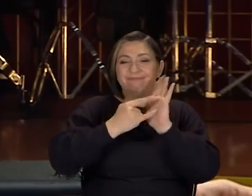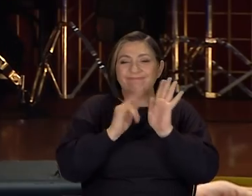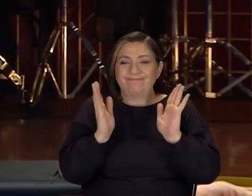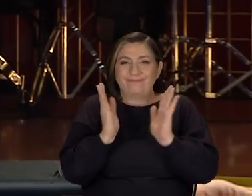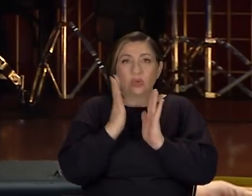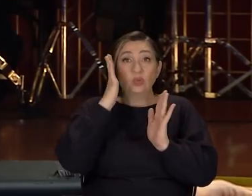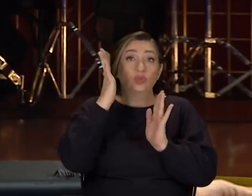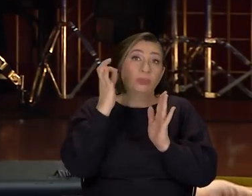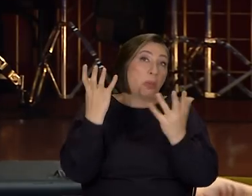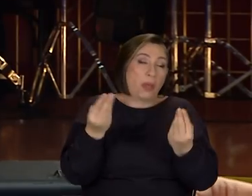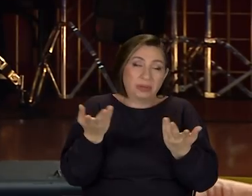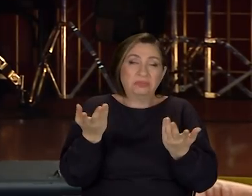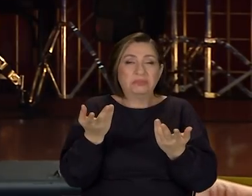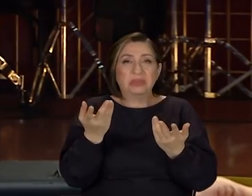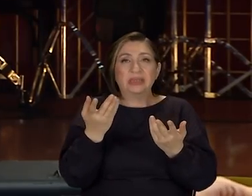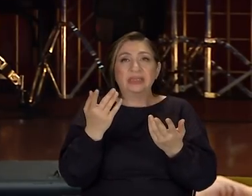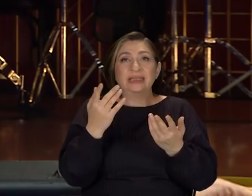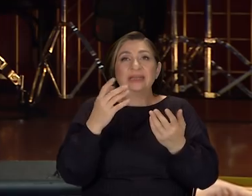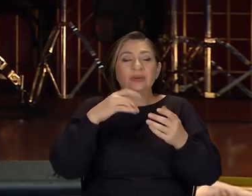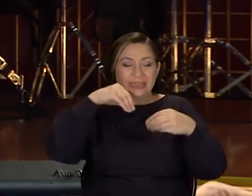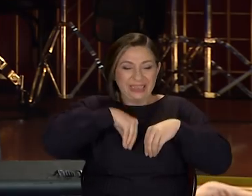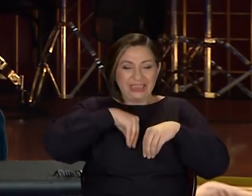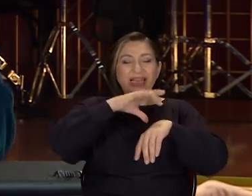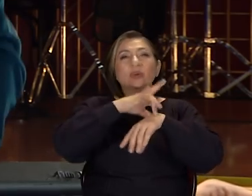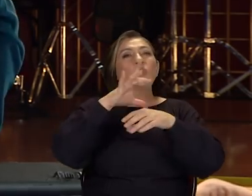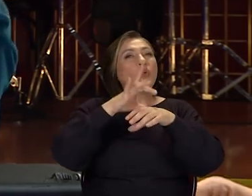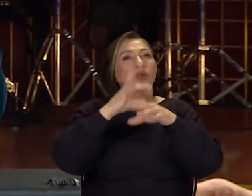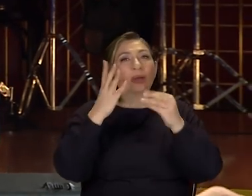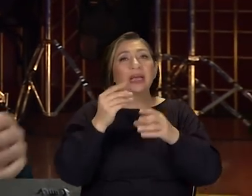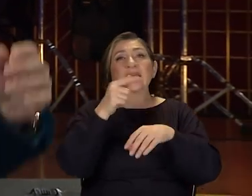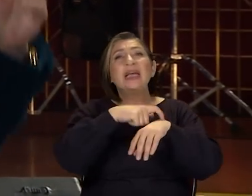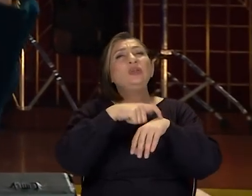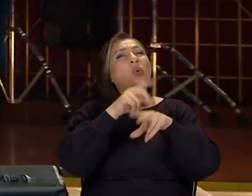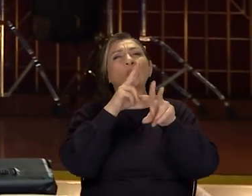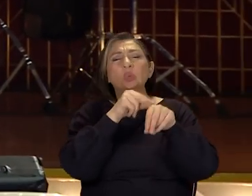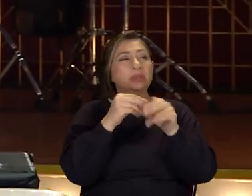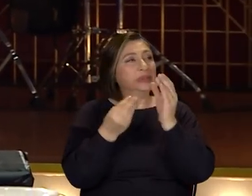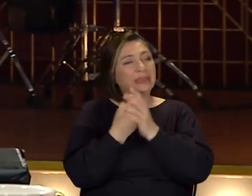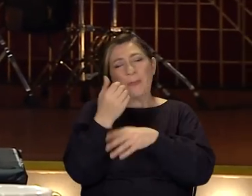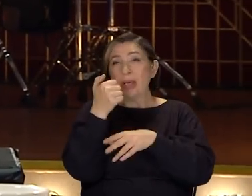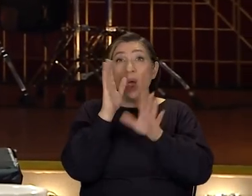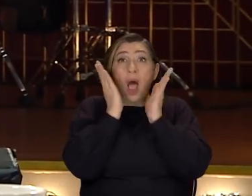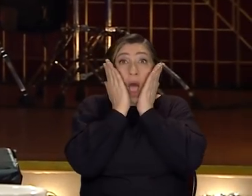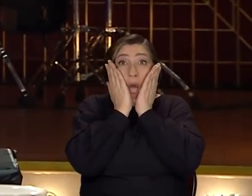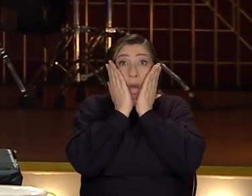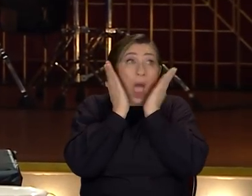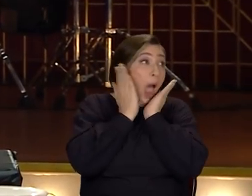bir uzman olabilir. İşte dahiliyeci olabilir, şu olabilir. Kaçta uyuyorsunuz? Sabah 6'da.